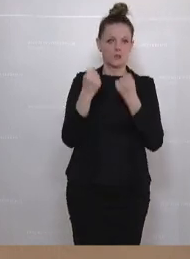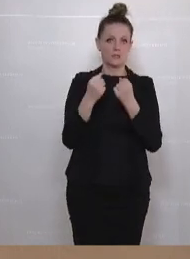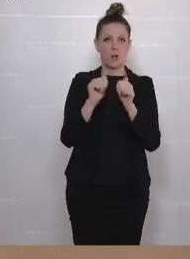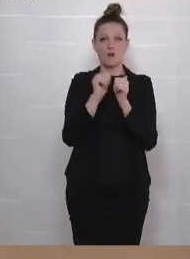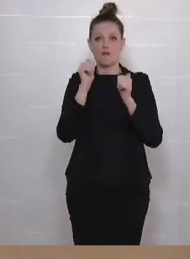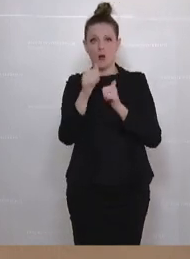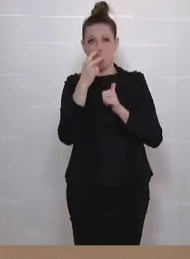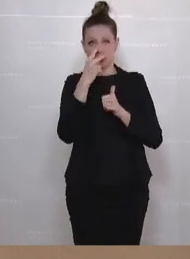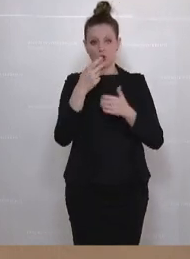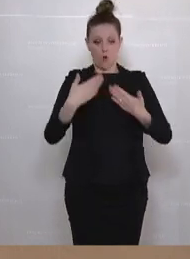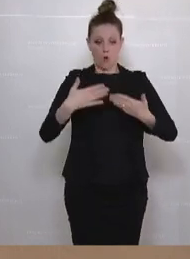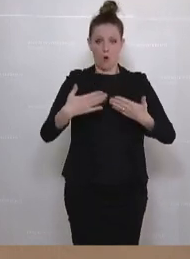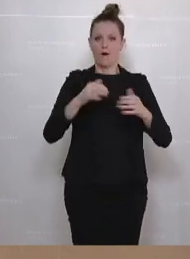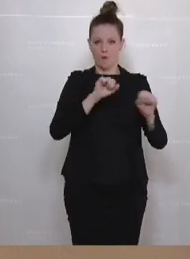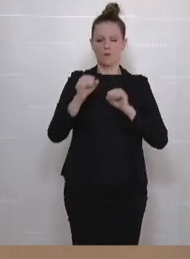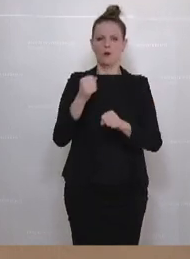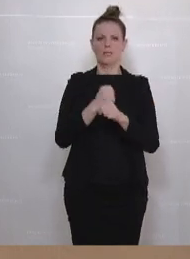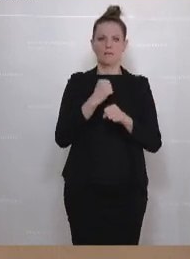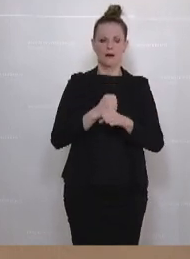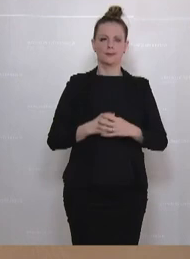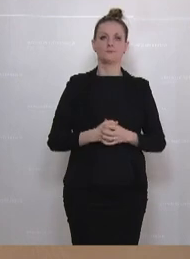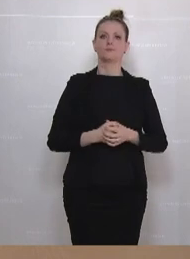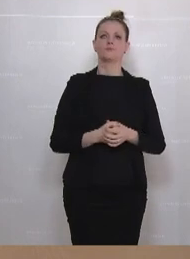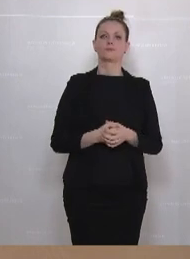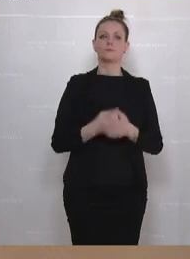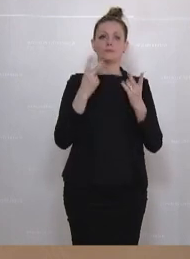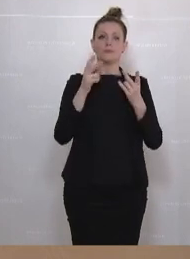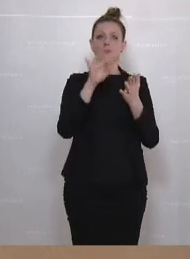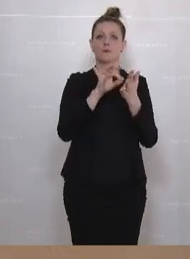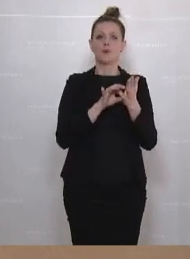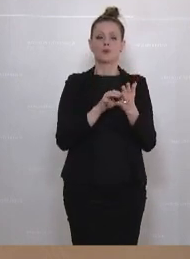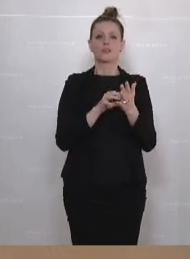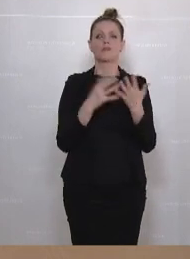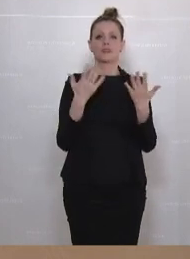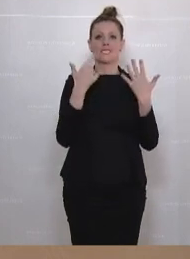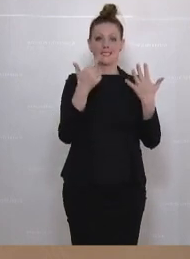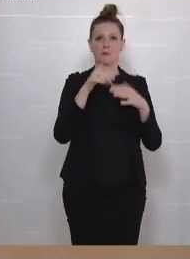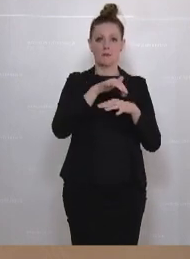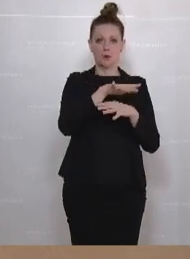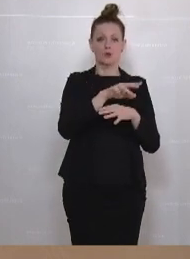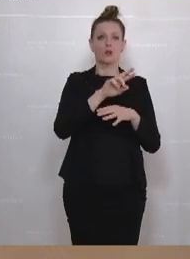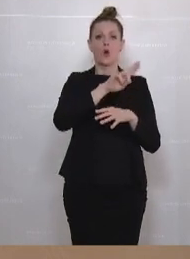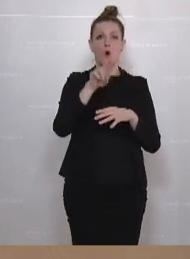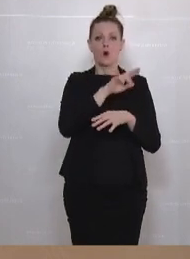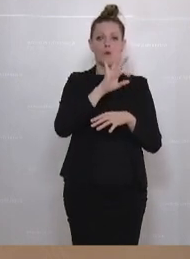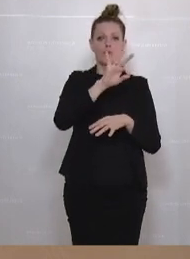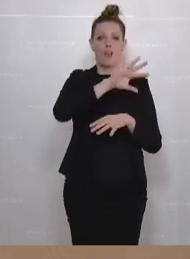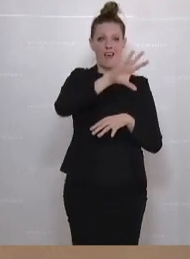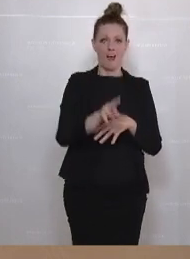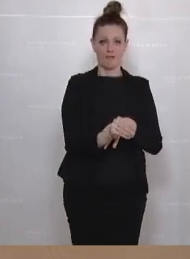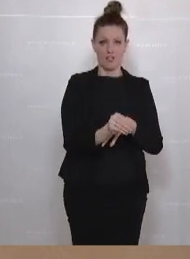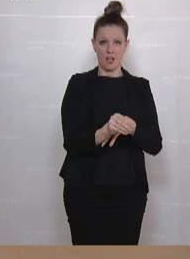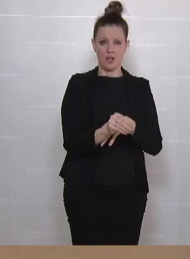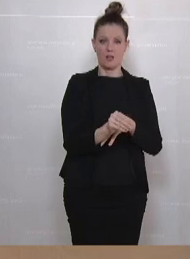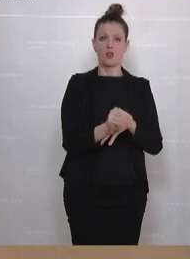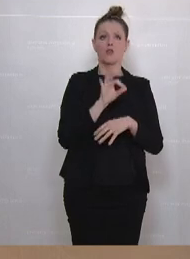Vorausschau für dieses Jahr ermöglicht. Die wesentlichen Punkte, wo es hingehen wird, sind 7 Millionen Euro für Afrika, für